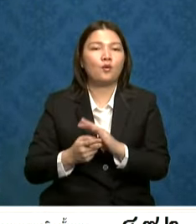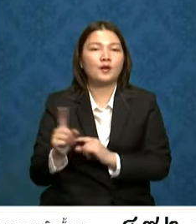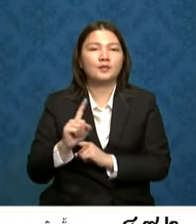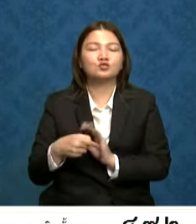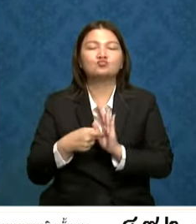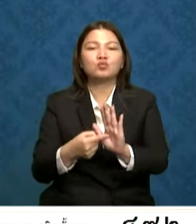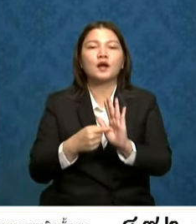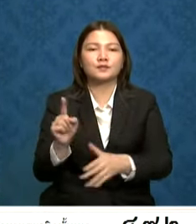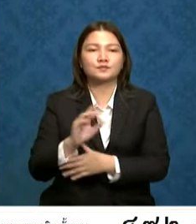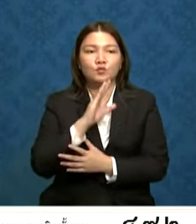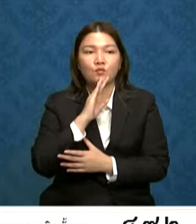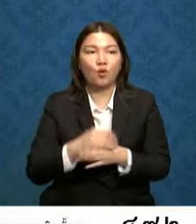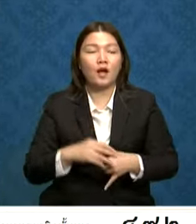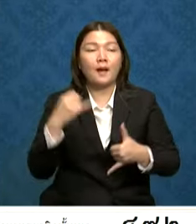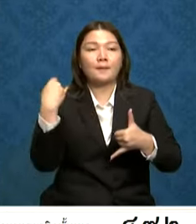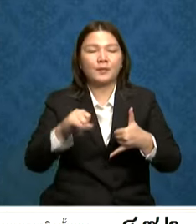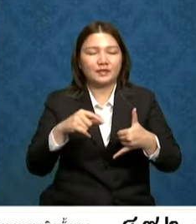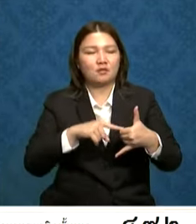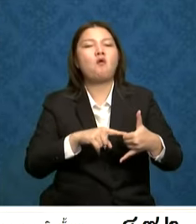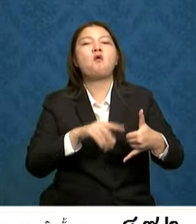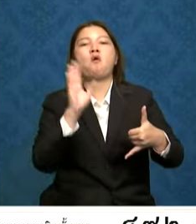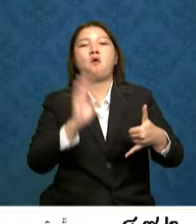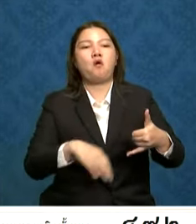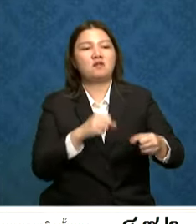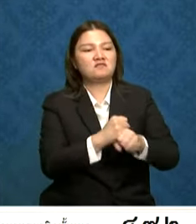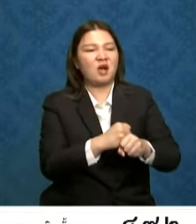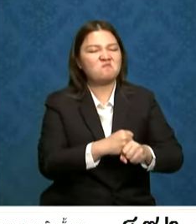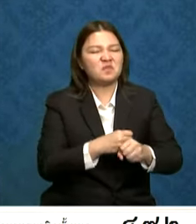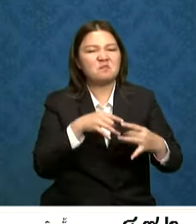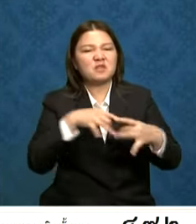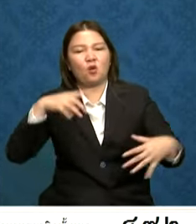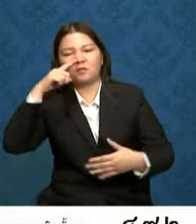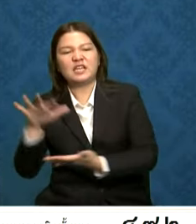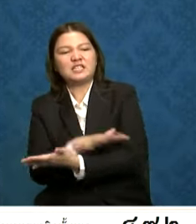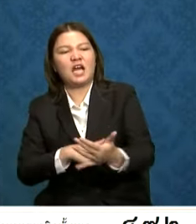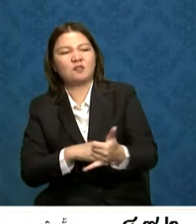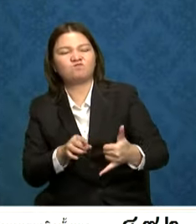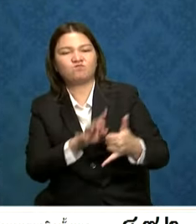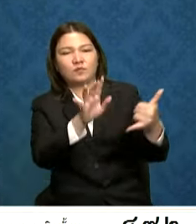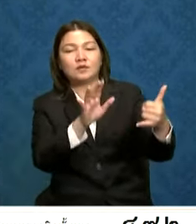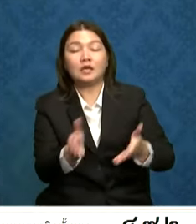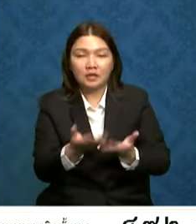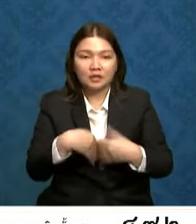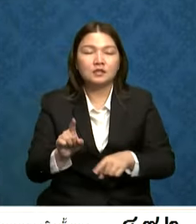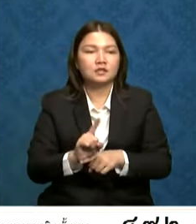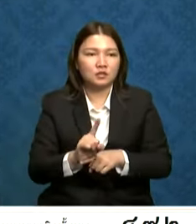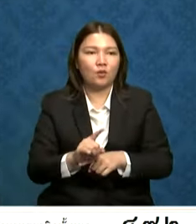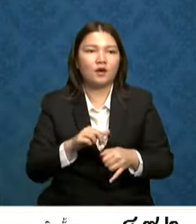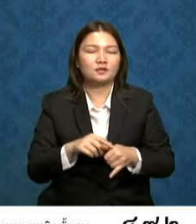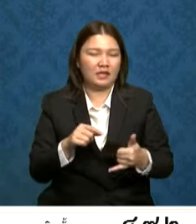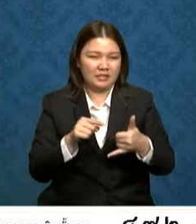เช่นความผิดฐานเป็นกบฏการกระทำในคดีรองเช่นความผิดต่อเจ้า